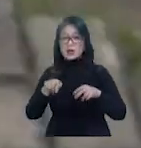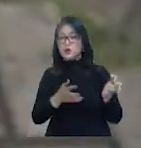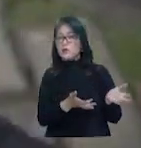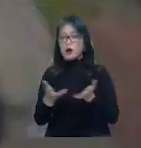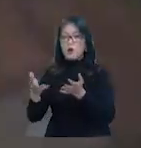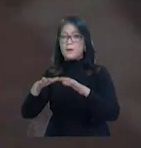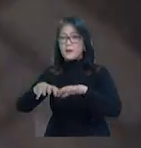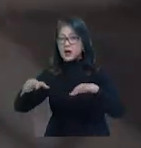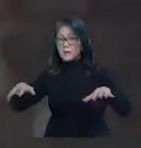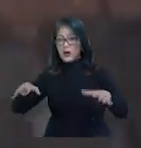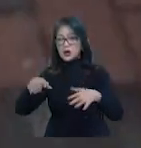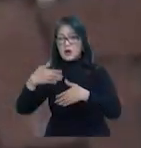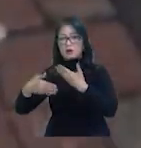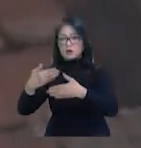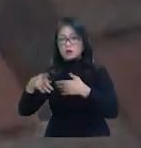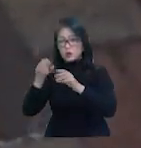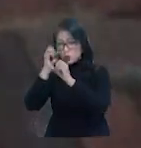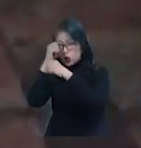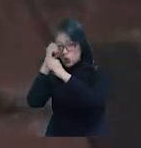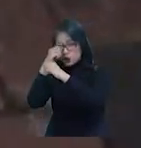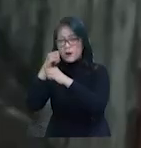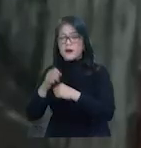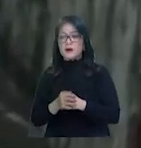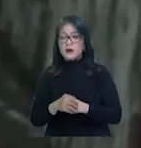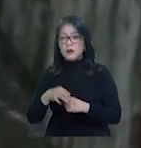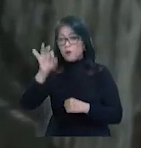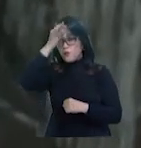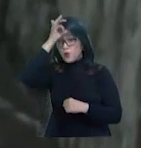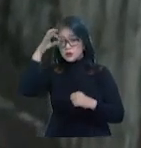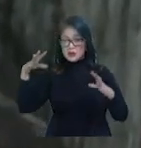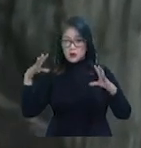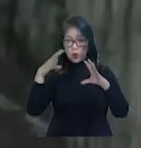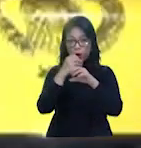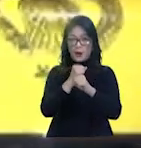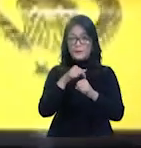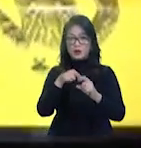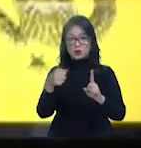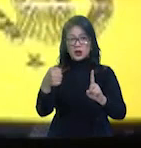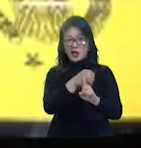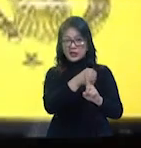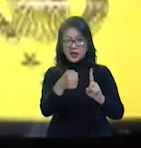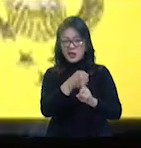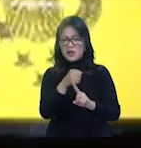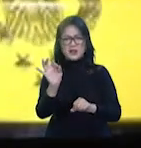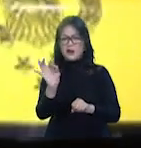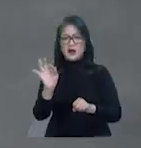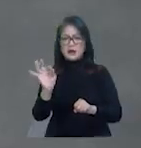penyelidikan. Dari kesimpulan sementara polisi tidak ditemukan tanda bekas kekerasan dalam rumah saat jenazah